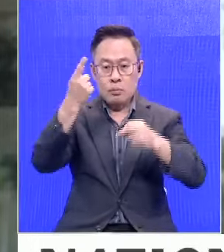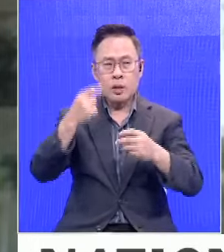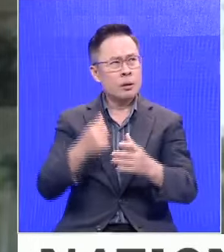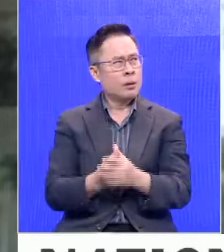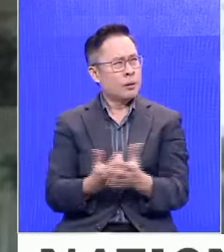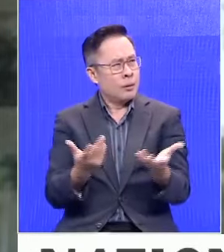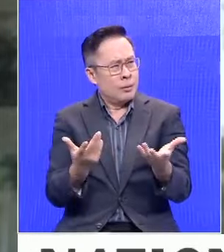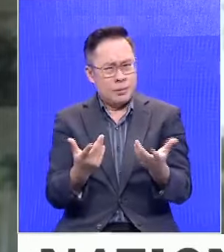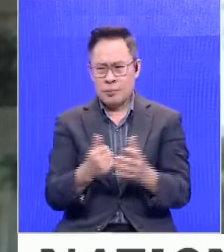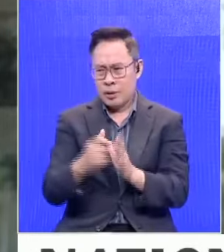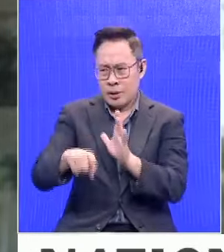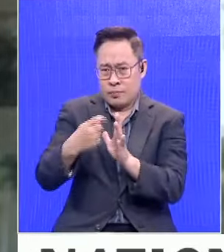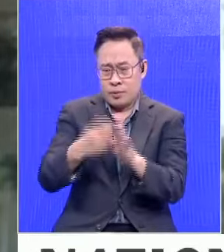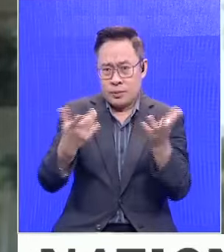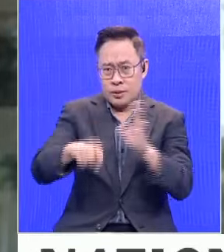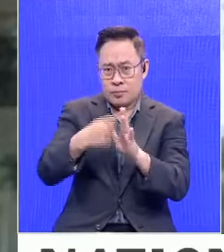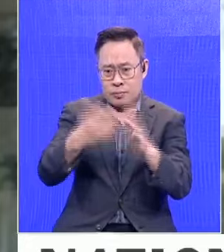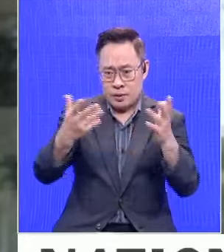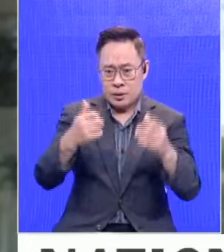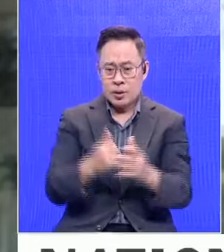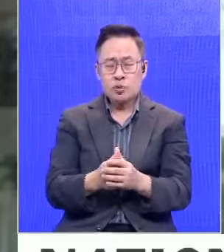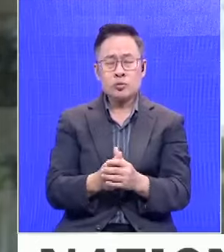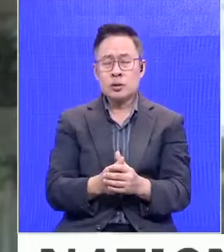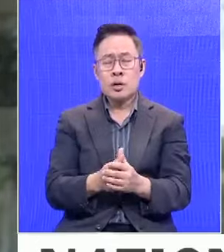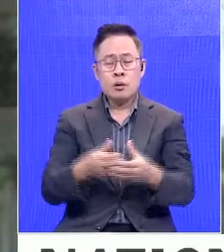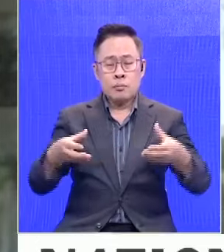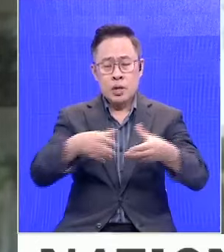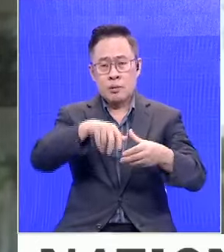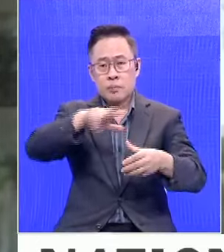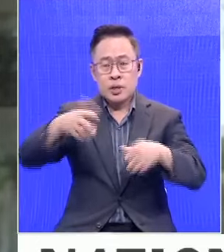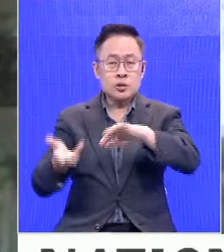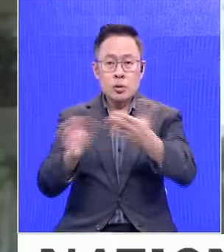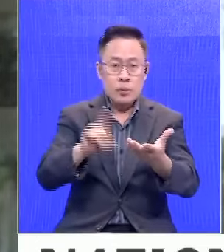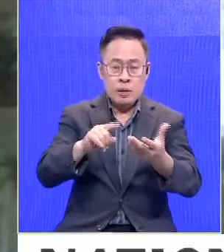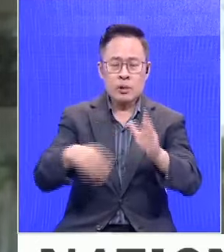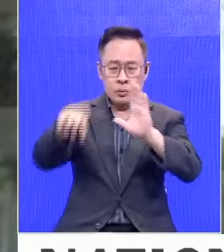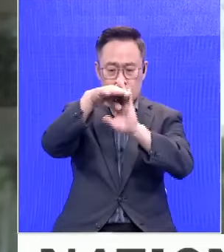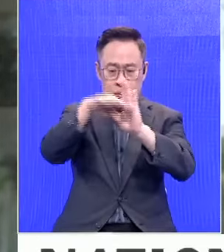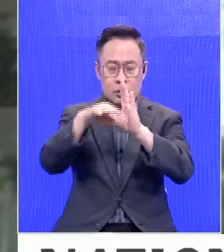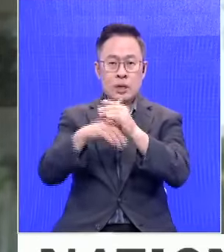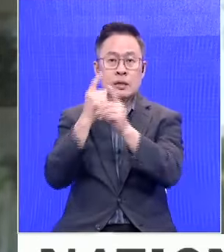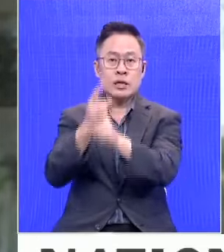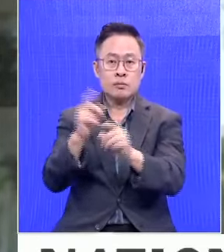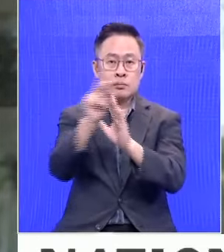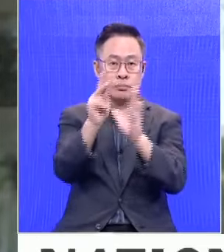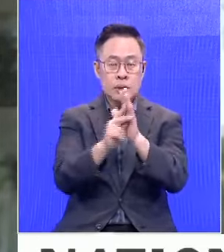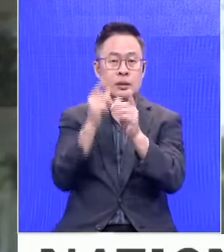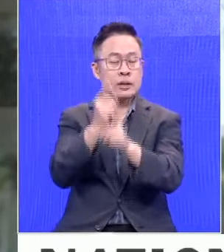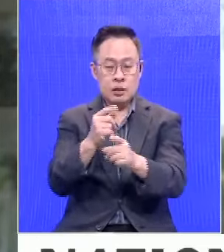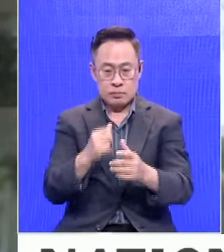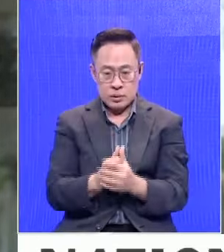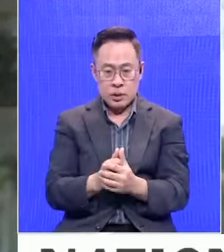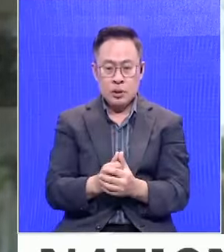มาหลายเรื่องแล้วล่ะส่วนมันจะยุบมันก็ต้องเข้ากระบวนการยุบเราไม่ได้วิตกจะยุบจะอะไรหรอกเพราะว่าเราก็มีประสบ